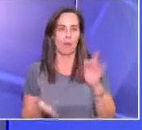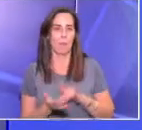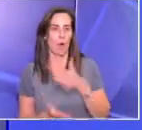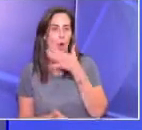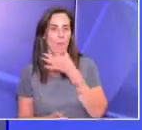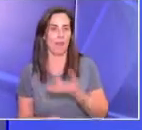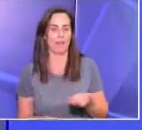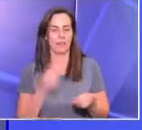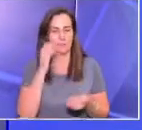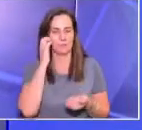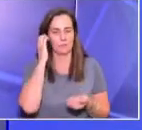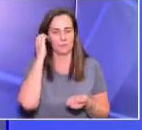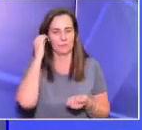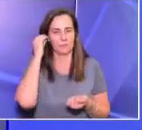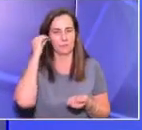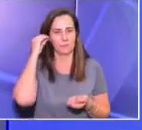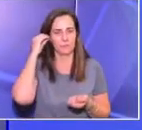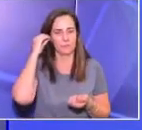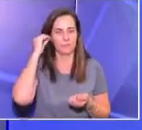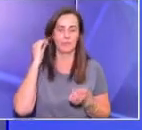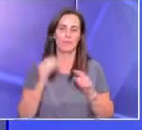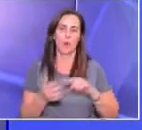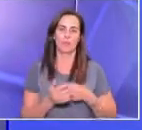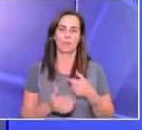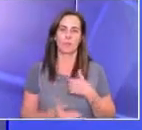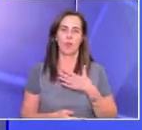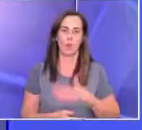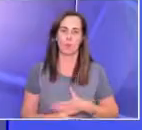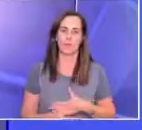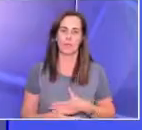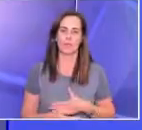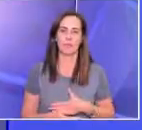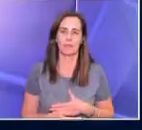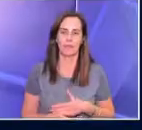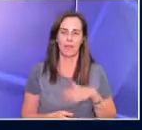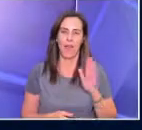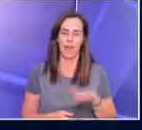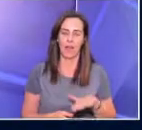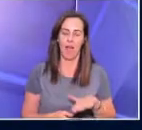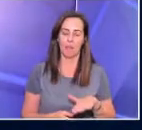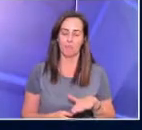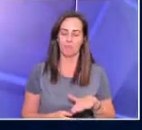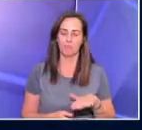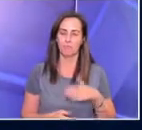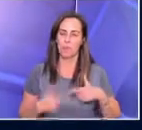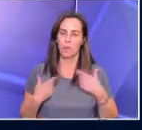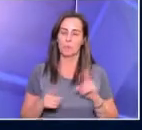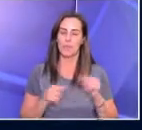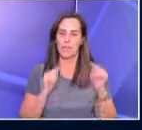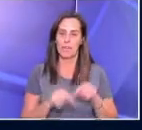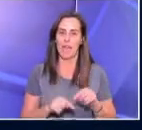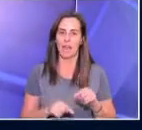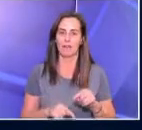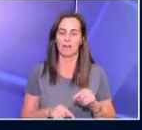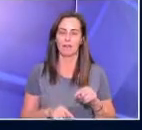מעניינים, ודבר עליהם גם שנים הבאות. ופה הדגש, אנחנו רוצים גם לעשות את החבר'ה שעזבו, ואנחנו רוצים גם לחיות עם אלה שהגיעו,